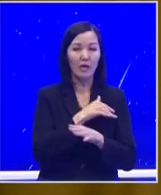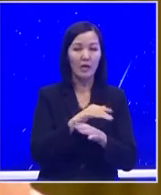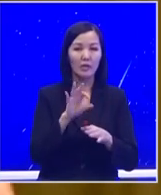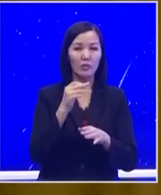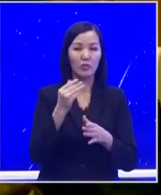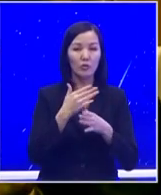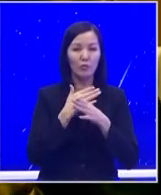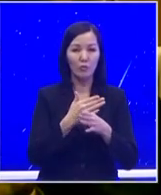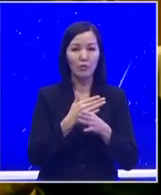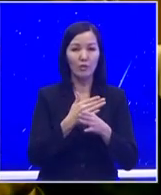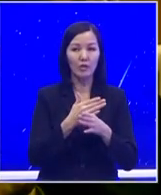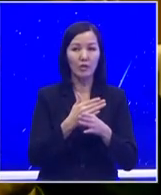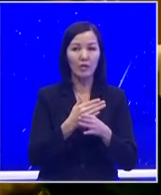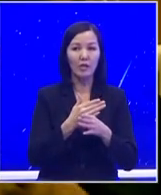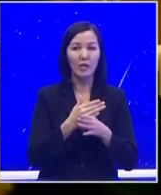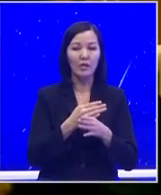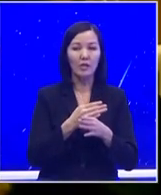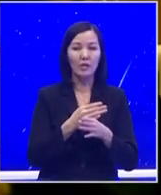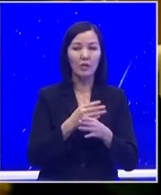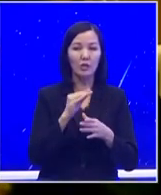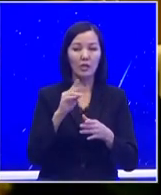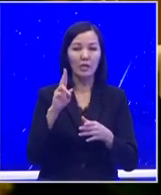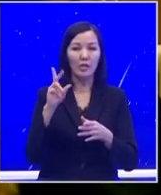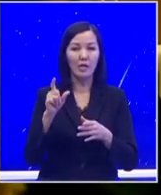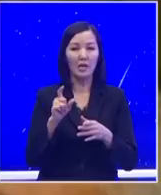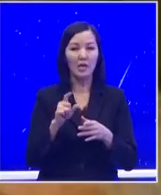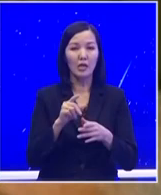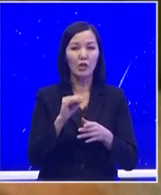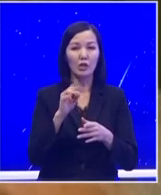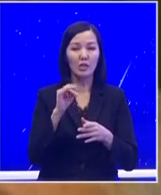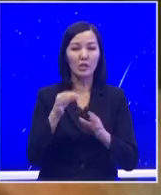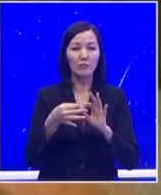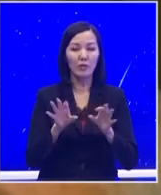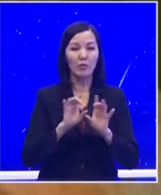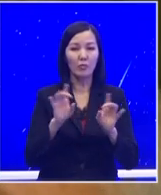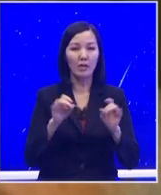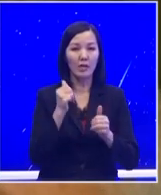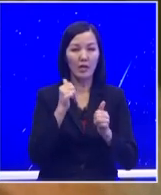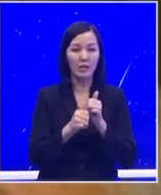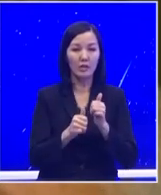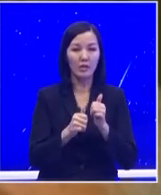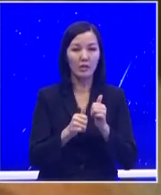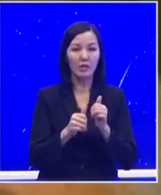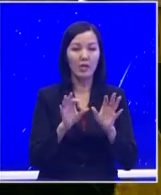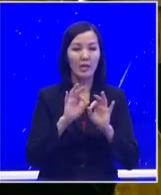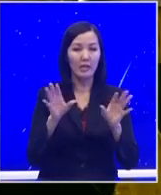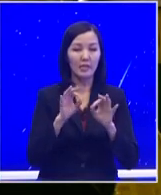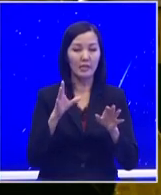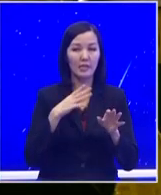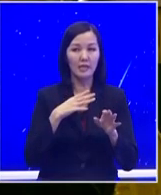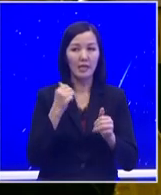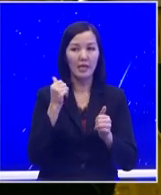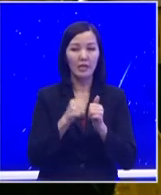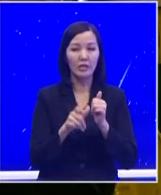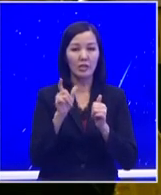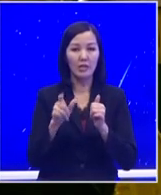адресно-социальной помощи, ирригационных сетей и ЖКХ. Жена Стуяков подробно остановился на каждом и разъяснил по пунктам каждый